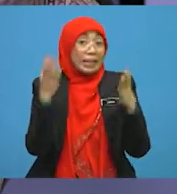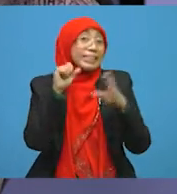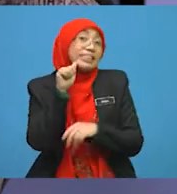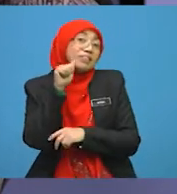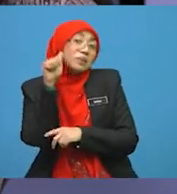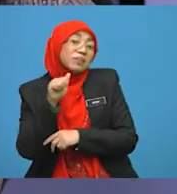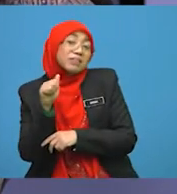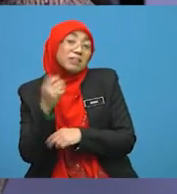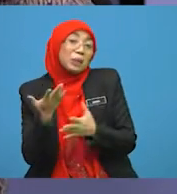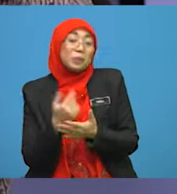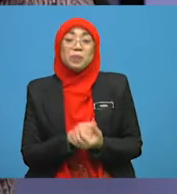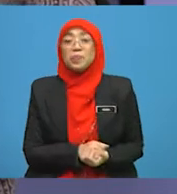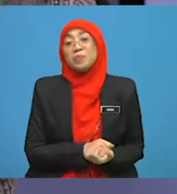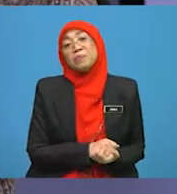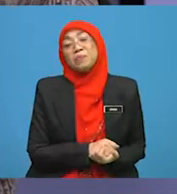Cikgu Zikri.